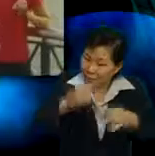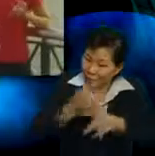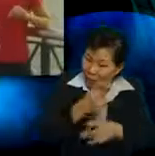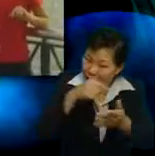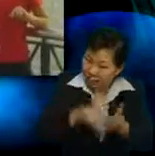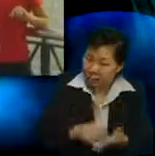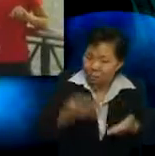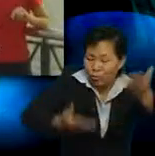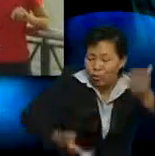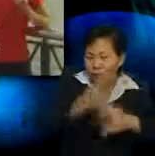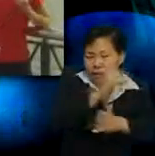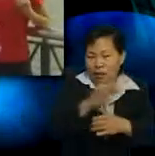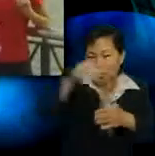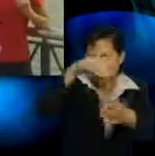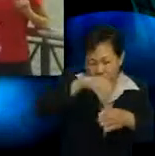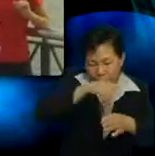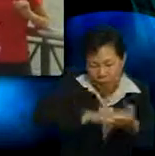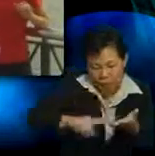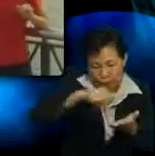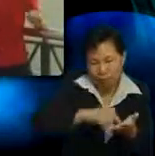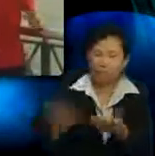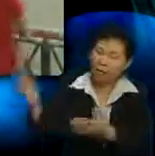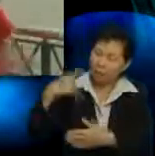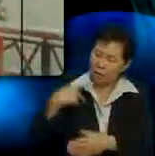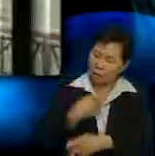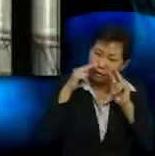rapat dengan isu kita pada minggu ini. Mari kita sama-sama saksikan.